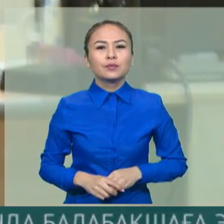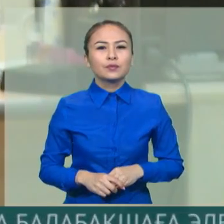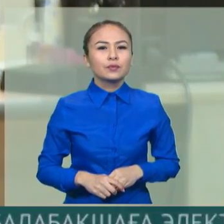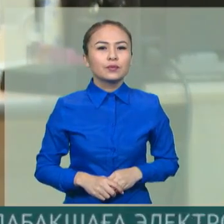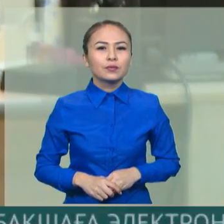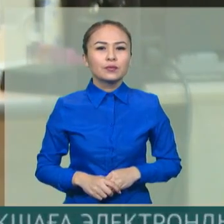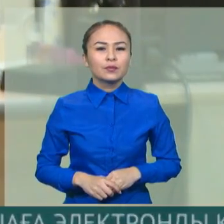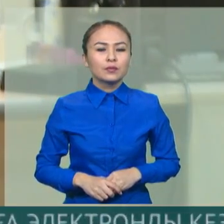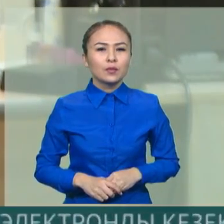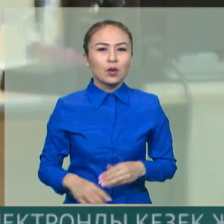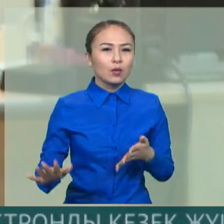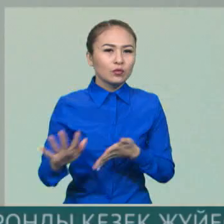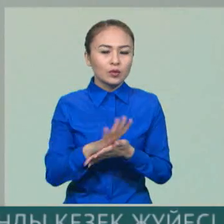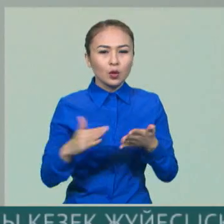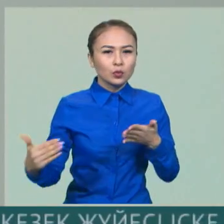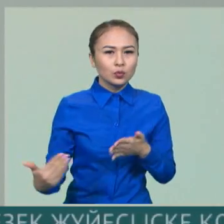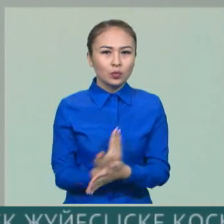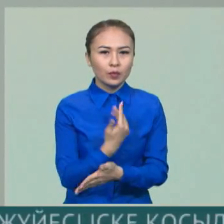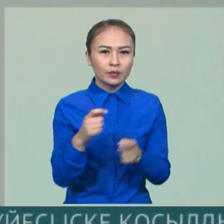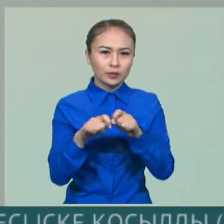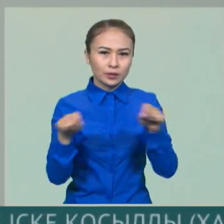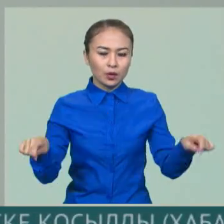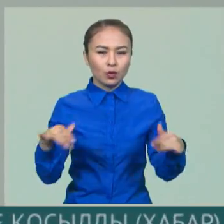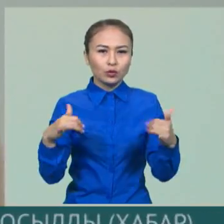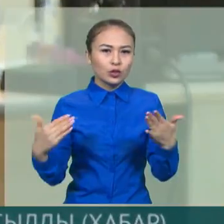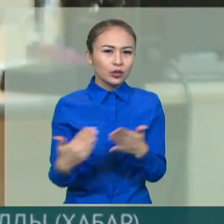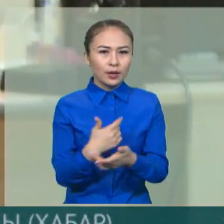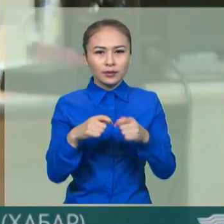үдерістердің мүлдем жаңа жолға қойылуы. Енді мүлдем жаңа